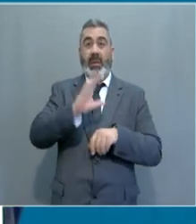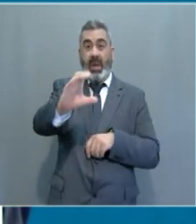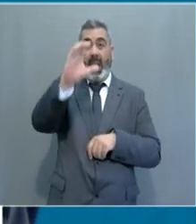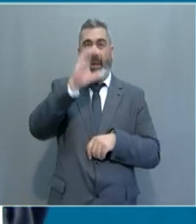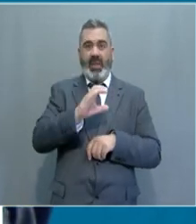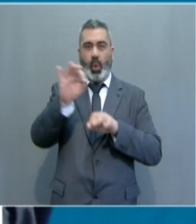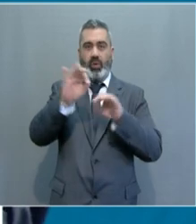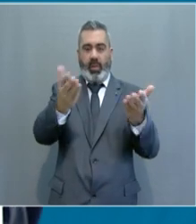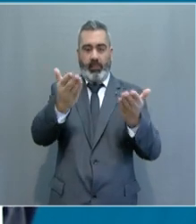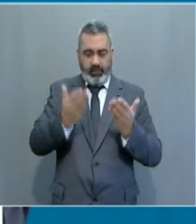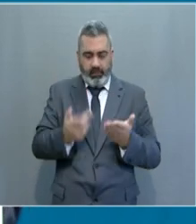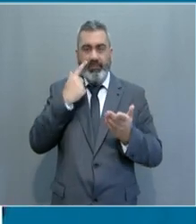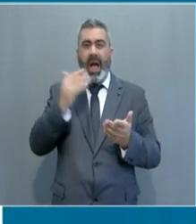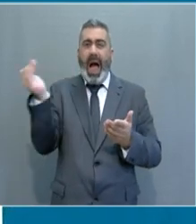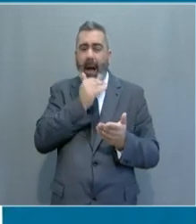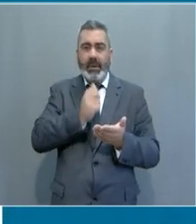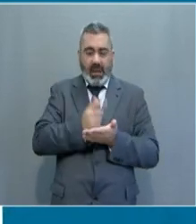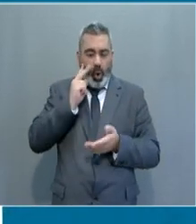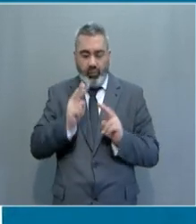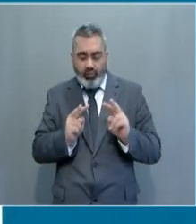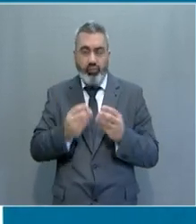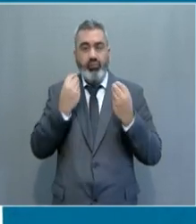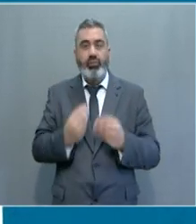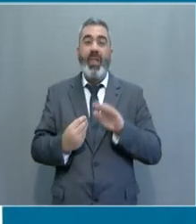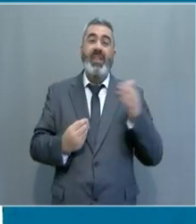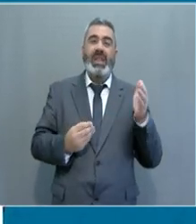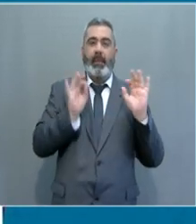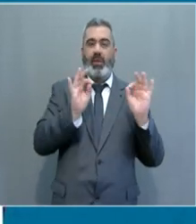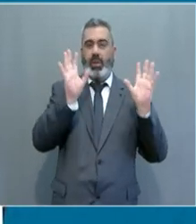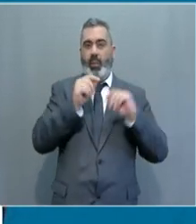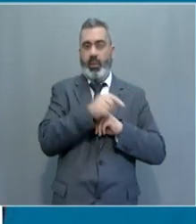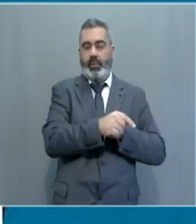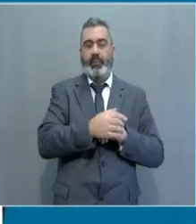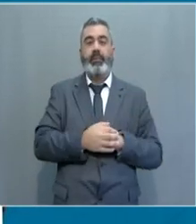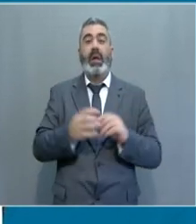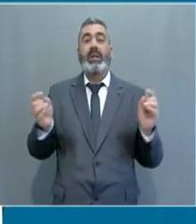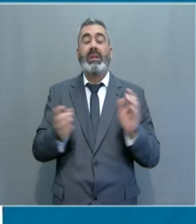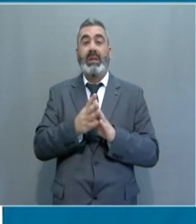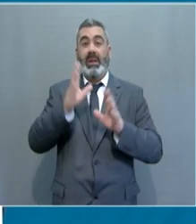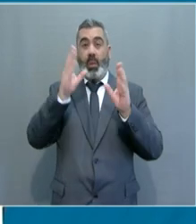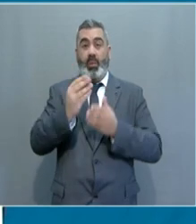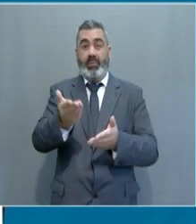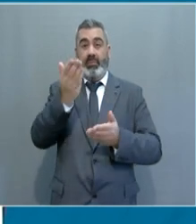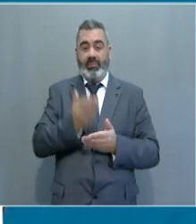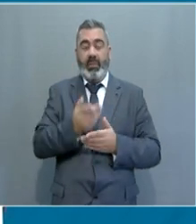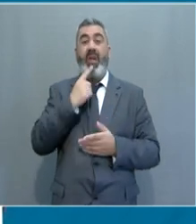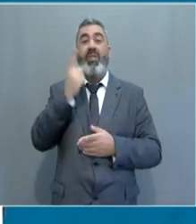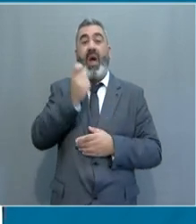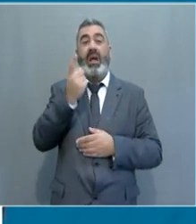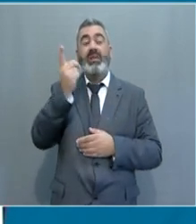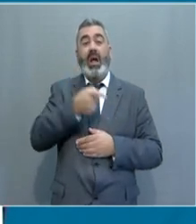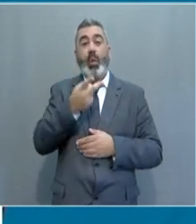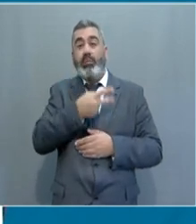σχεδίων στην περιοχή της Δυτικής Μακεδονίας, την προσάυξη της έντασης ενίσχυσης κατά 10% για τις περιοχές